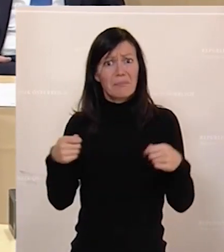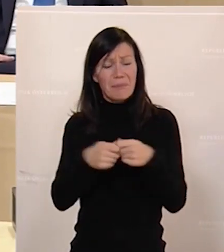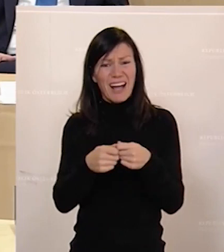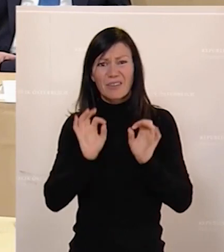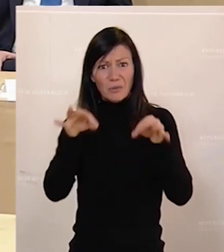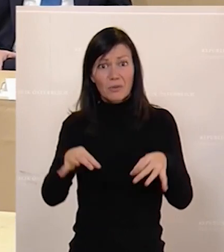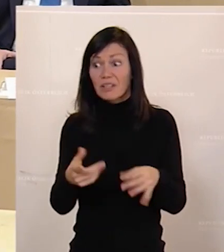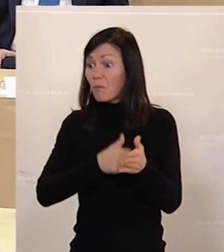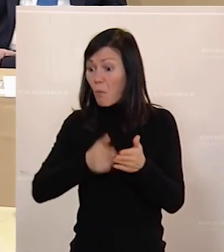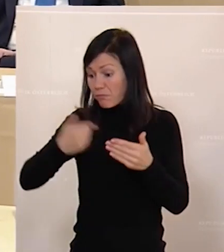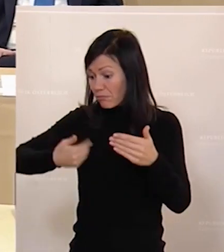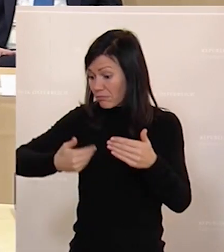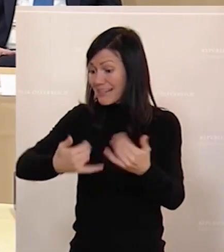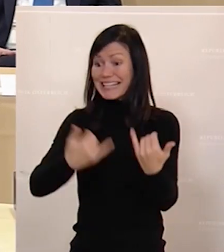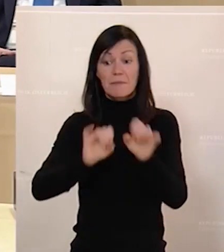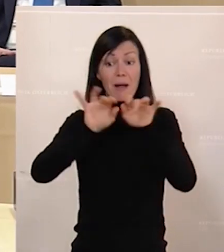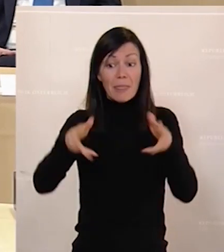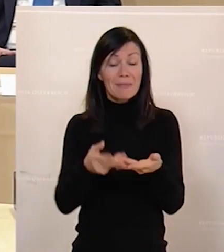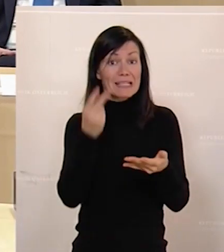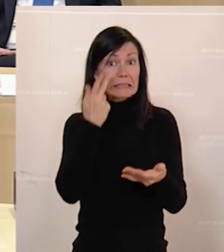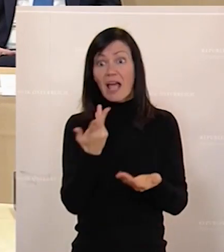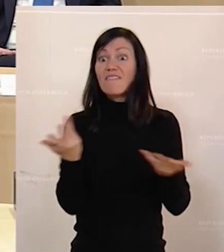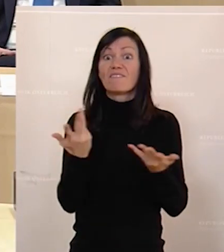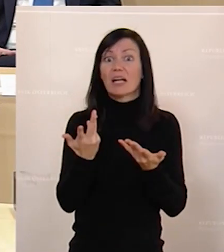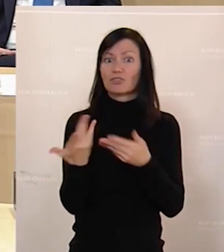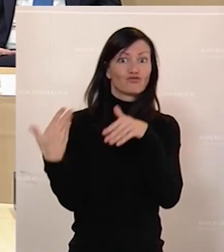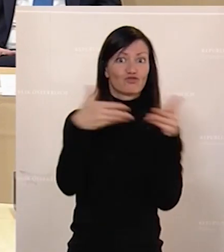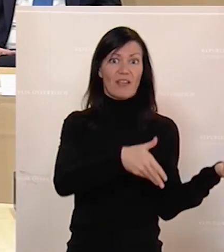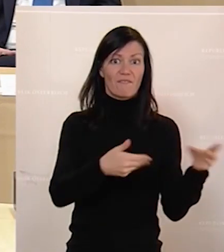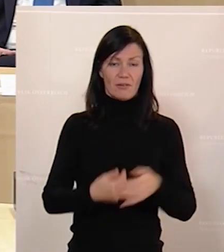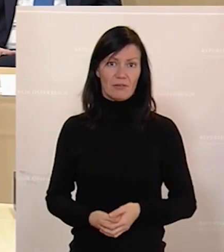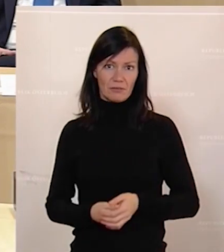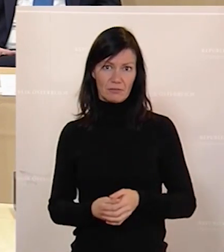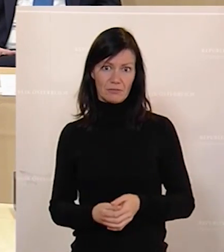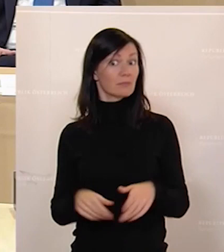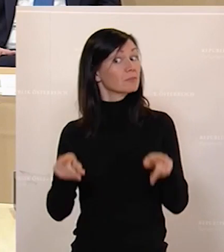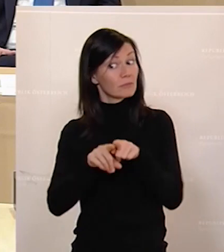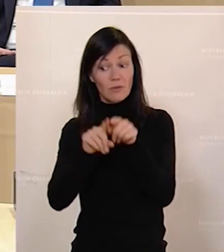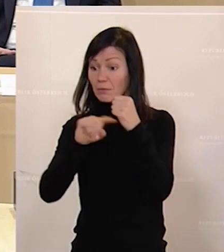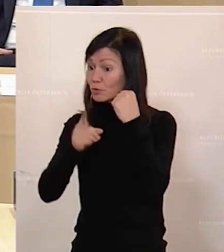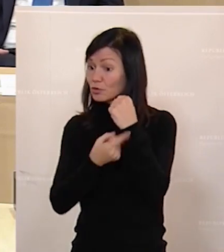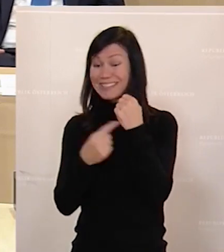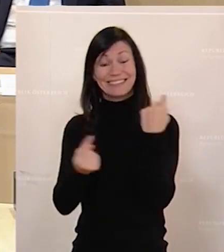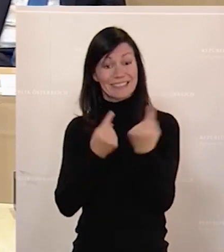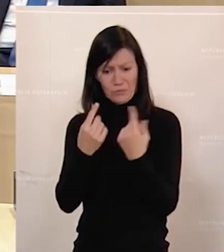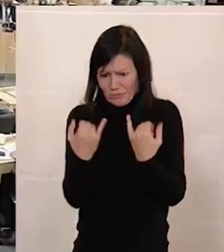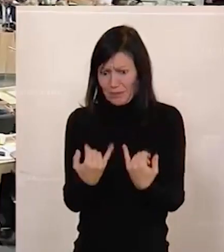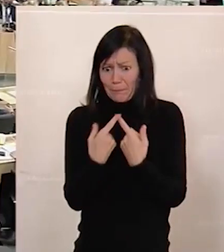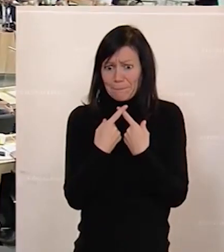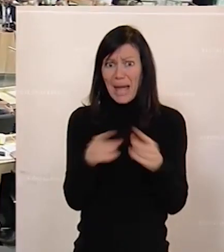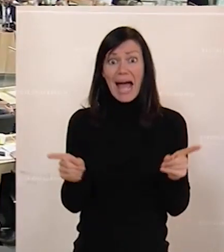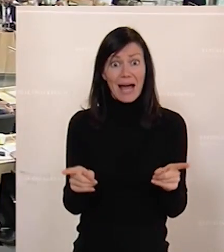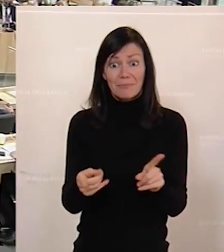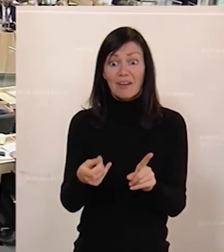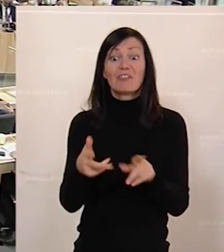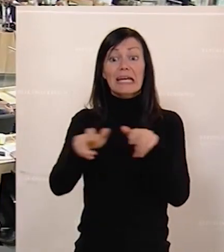gesehen haben, was nicht funktioniert. Und zuletzt, nicht zuletzt, aber auch die budgetäre Situation, Herr Finanzminister, eine ganz andere ist.